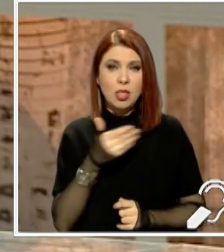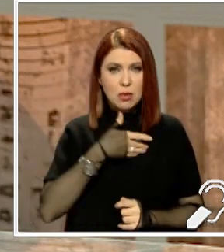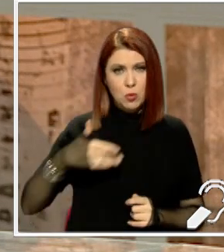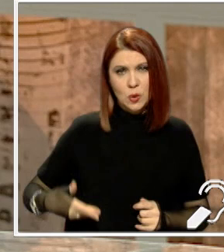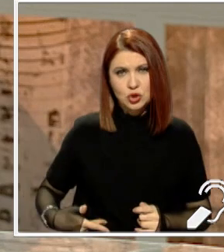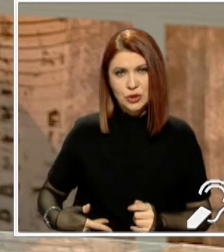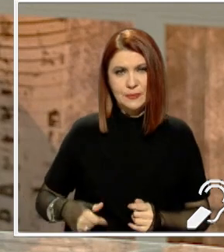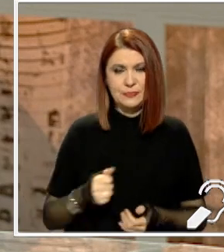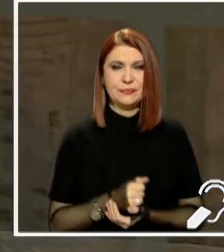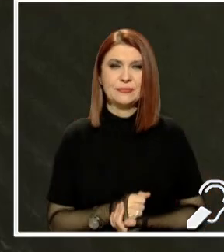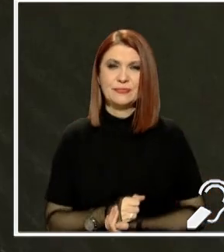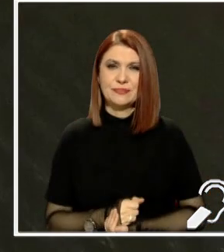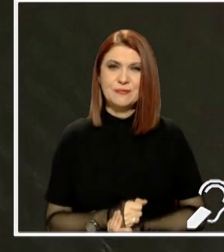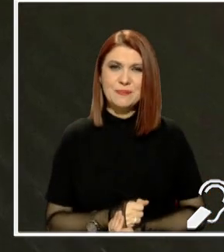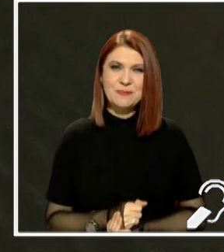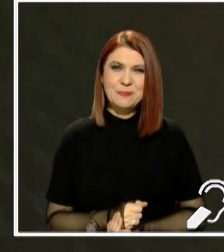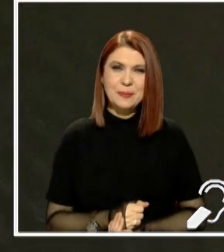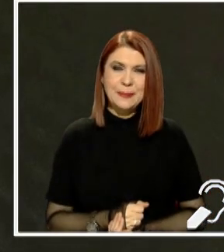capitală.